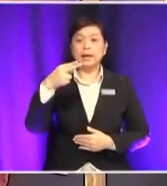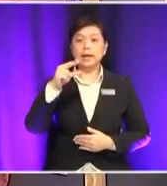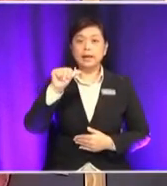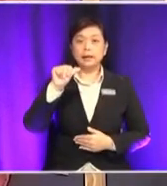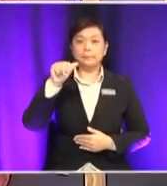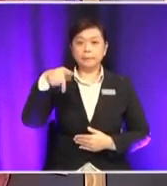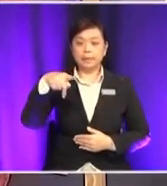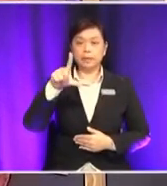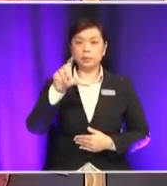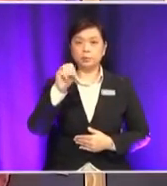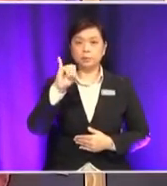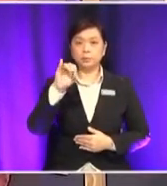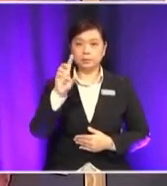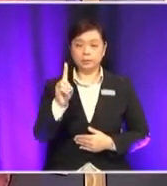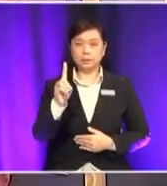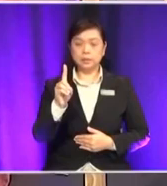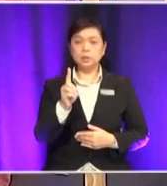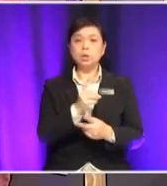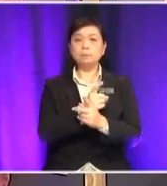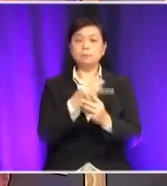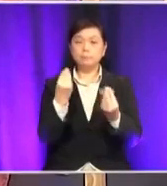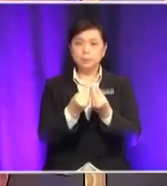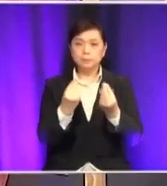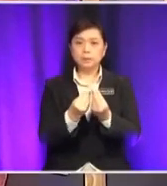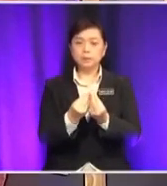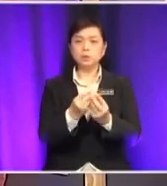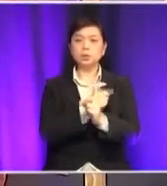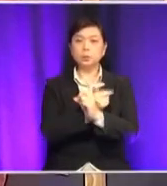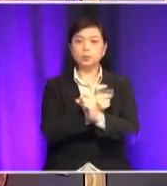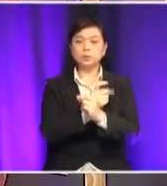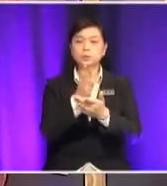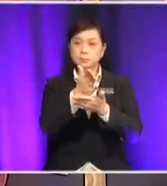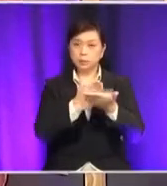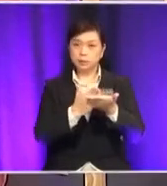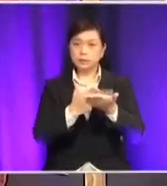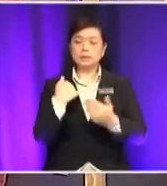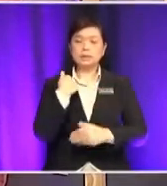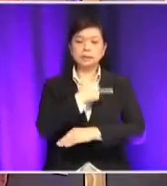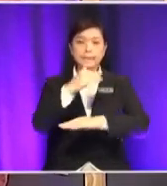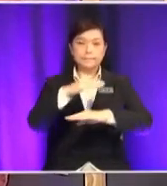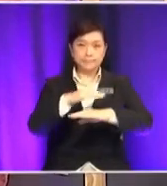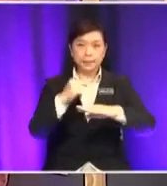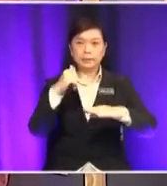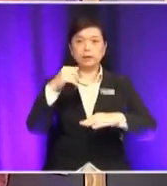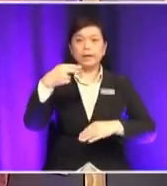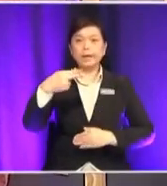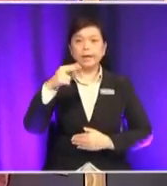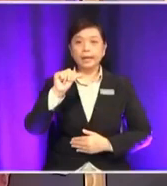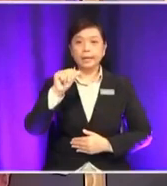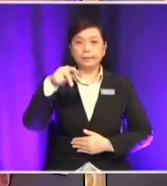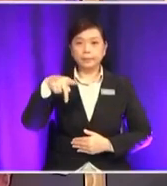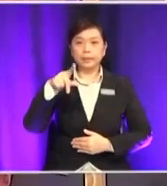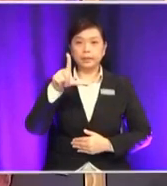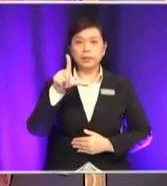kromosom separuh daripada ee yang asal itu kita panggil dia sebagai heploid ya oke daripada bilangan